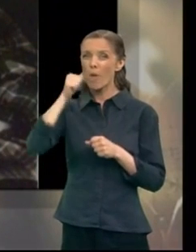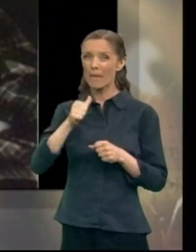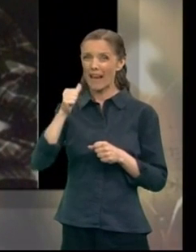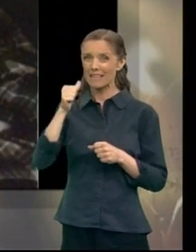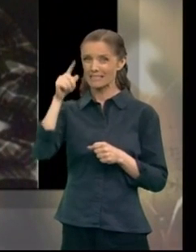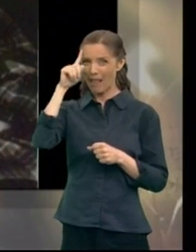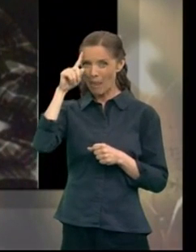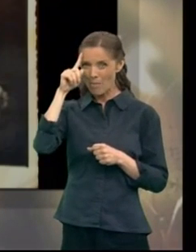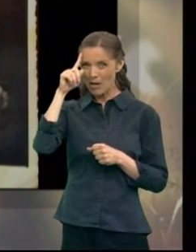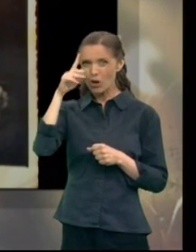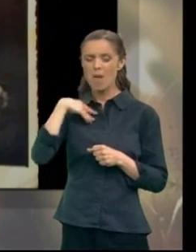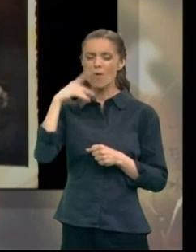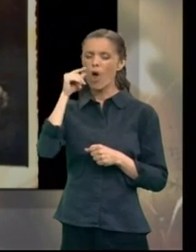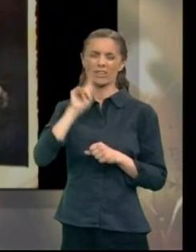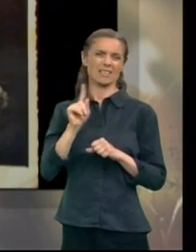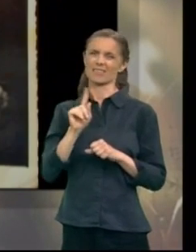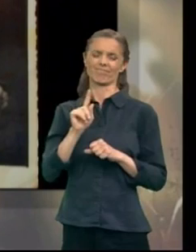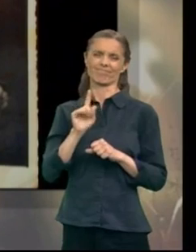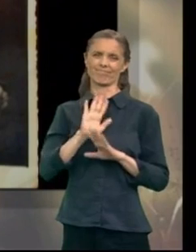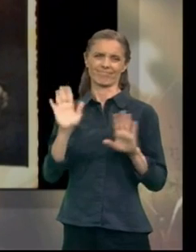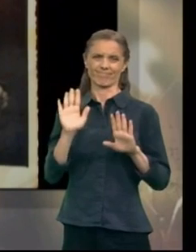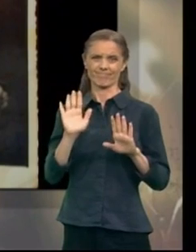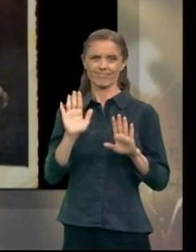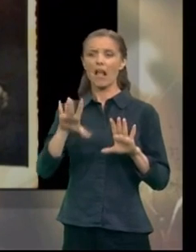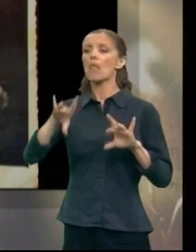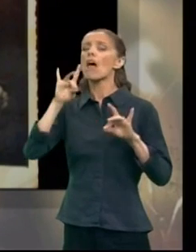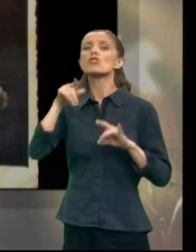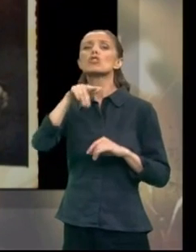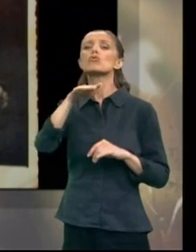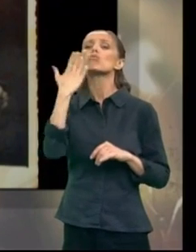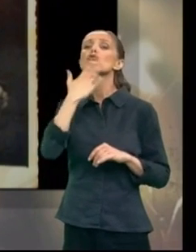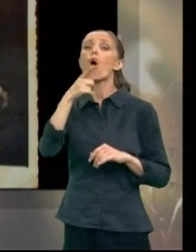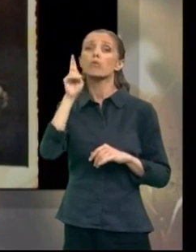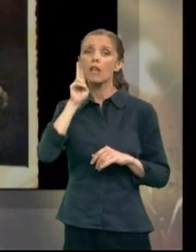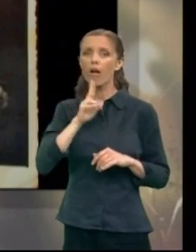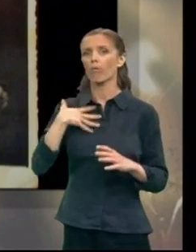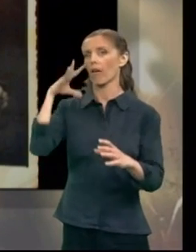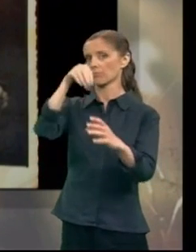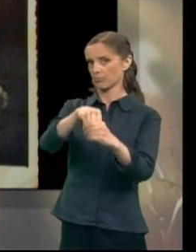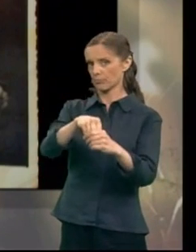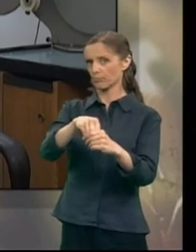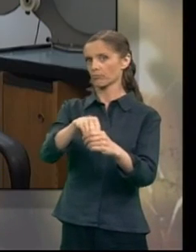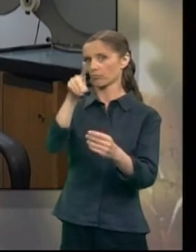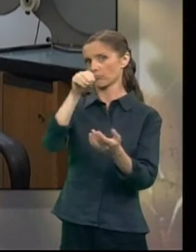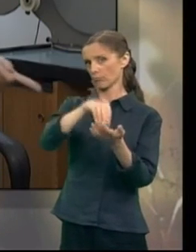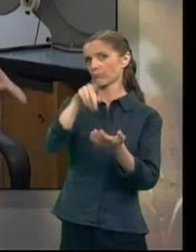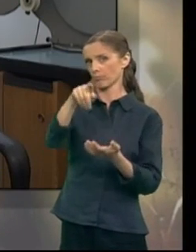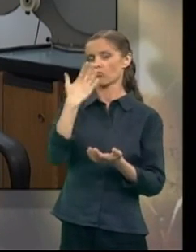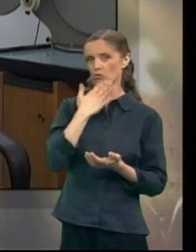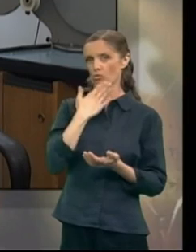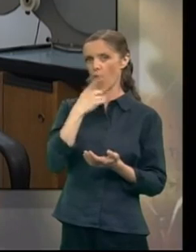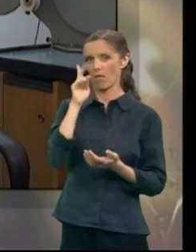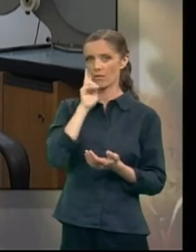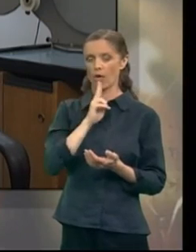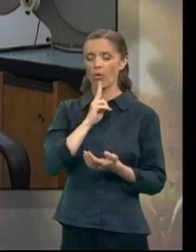moj otac je odustao od toga. Našli su školu za gluve da bi ja mogla da se školujem i upisali su me u tu školu. Pa prosto moje detinjstvo